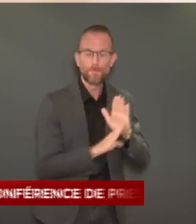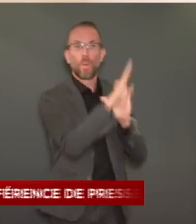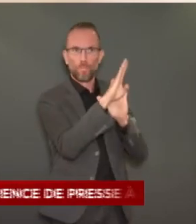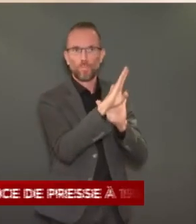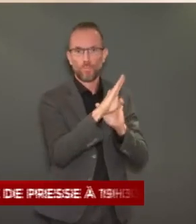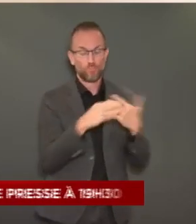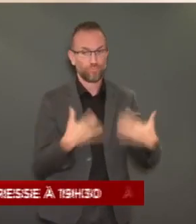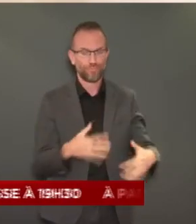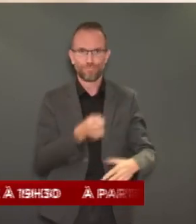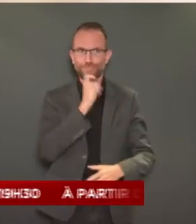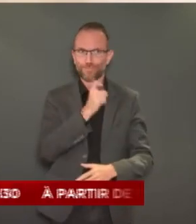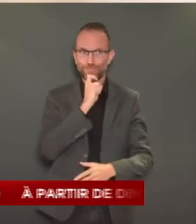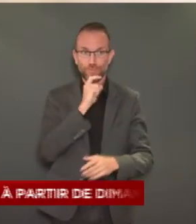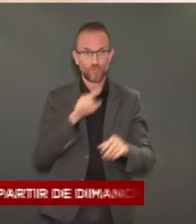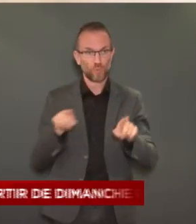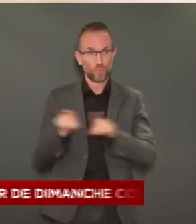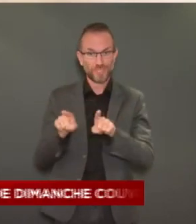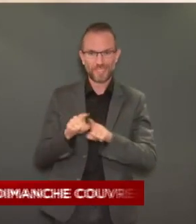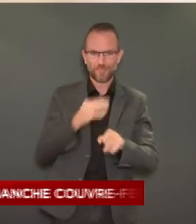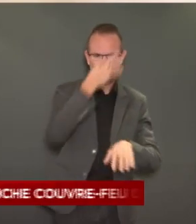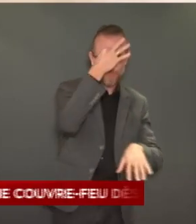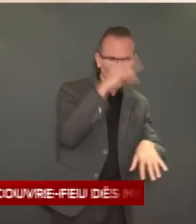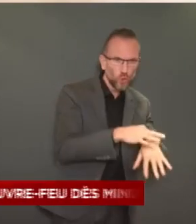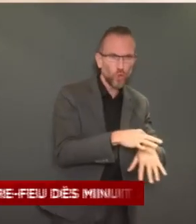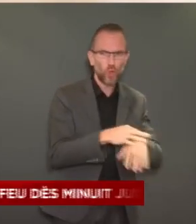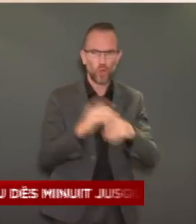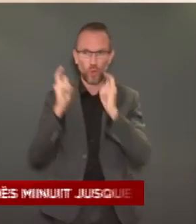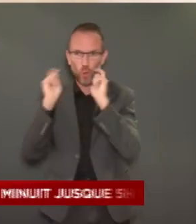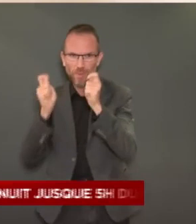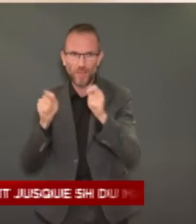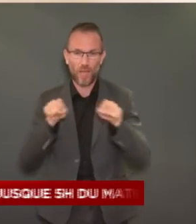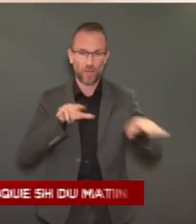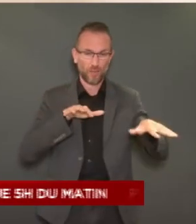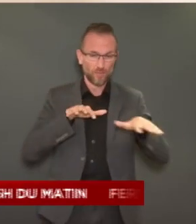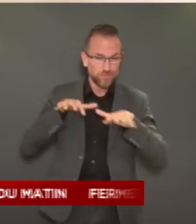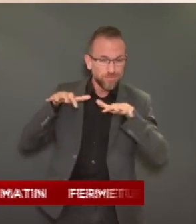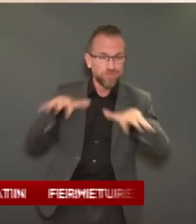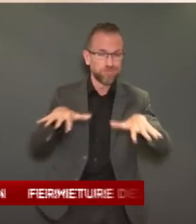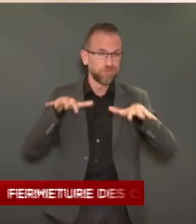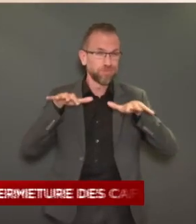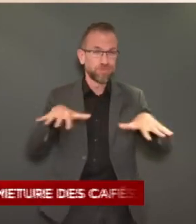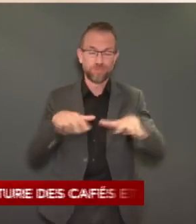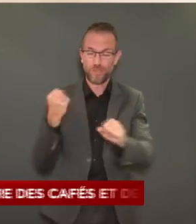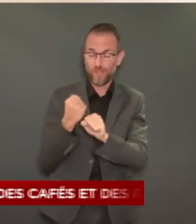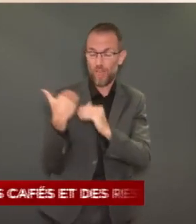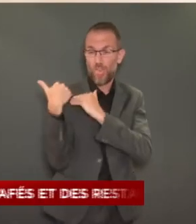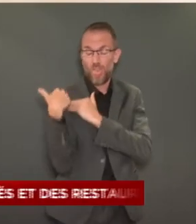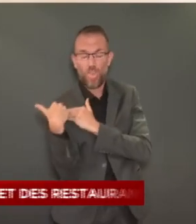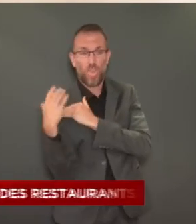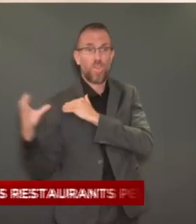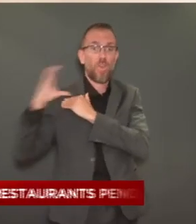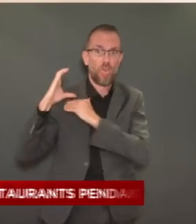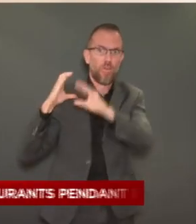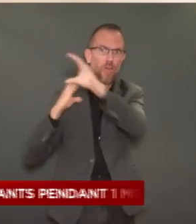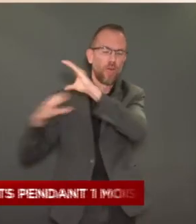voyons aussi que nos médecins et nos hôpitaux sont sous une pression énorme. Et je pense qu'on doit